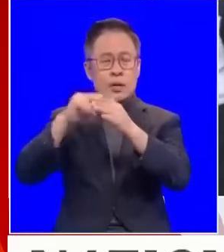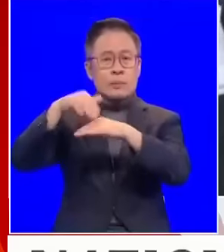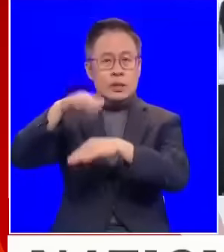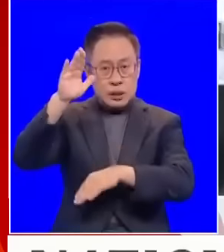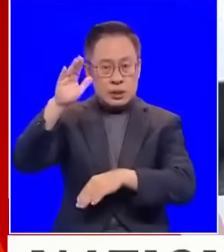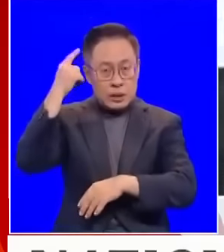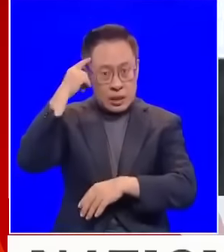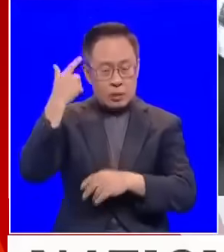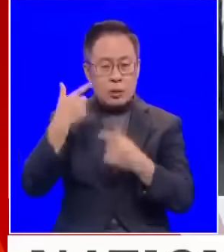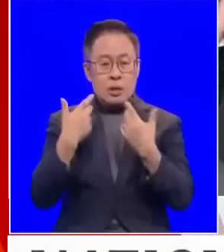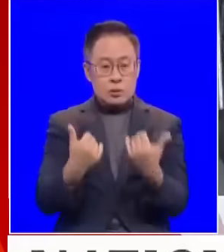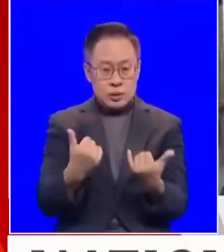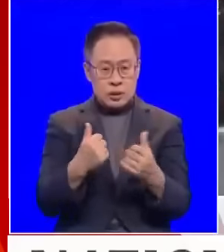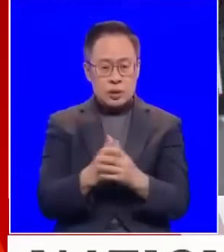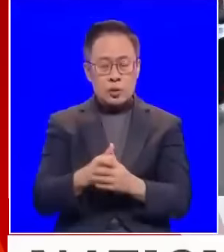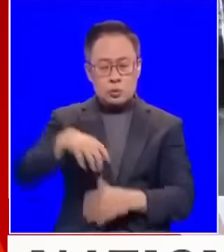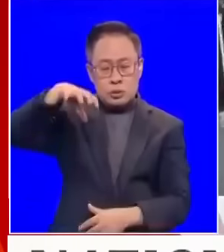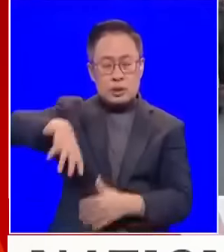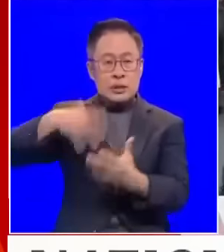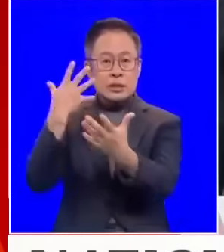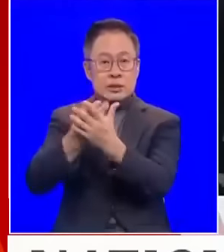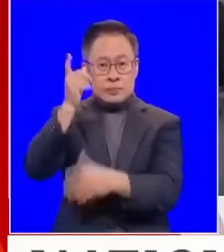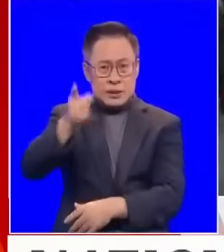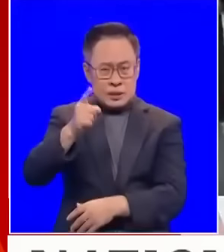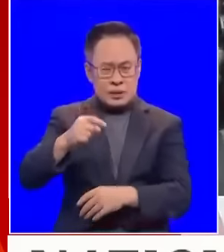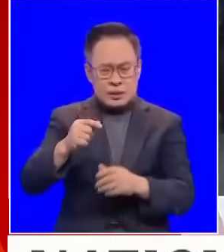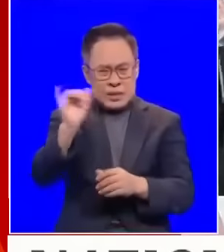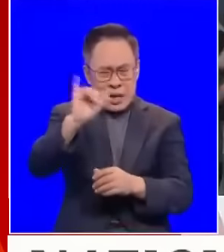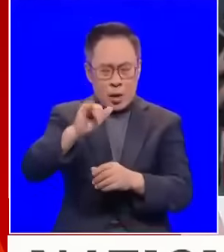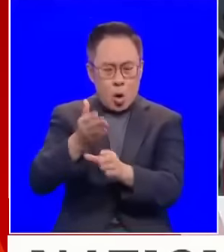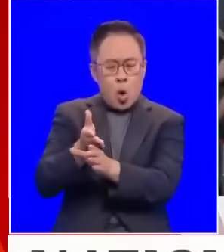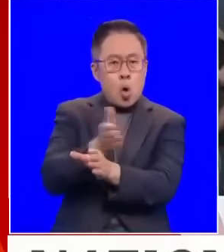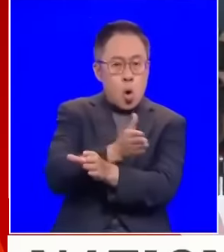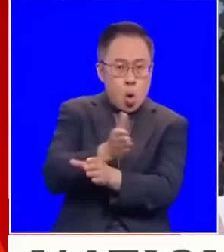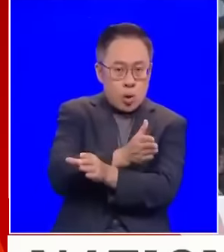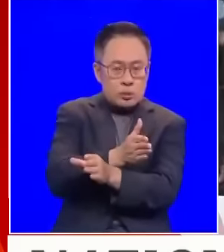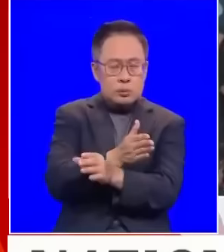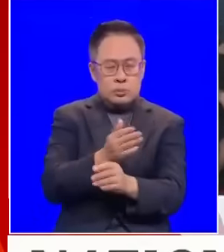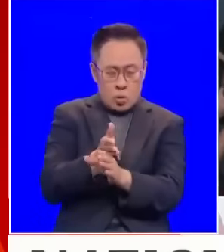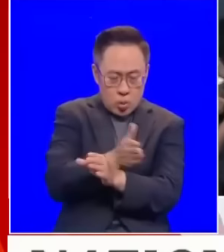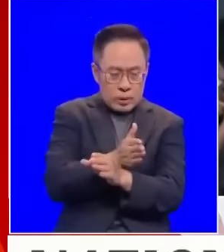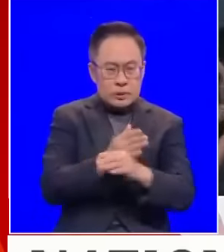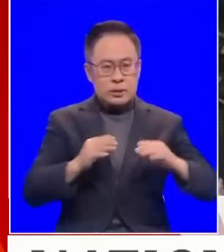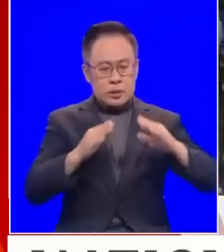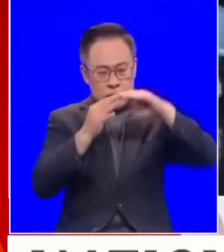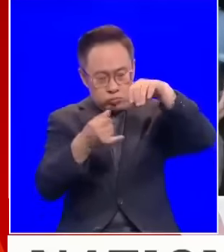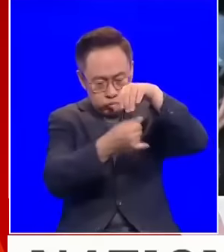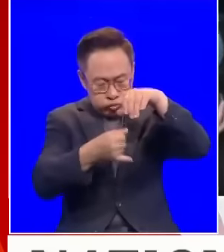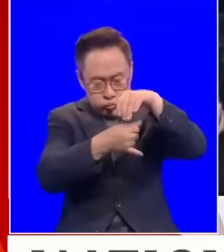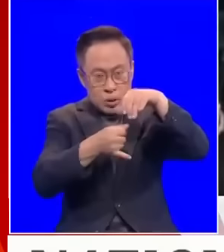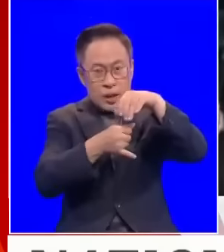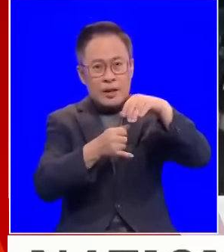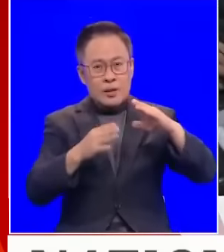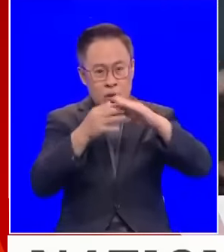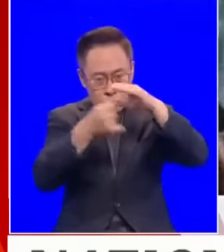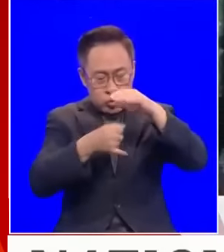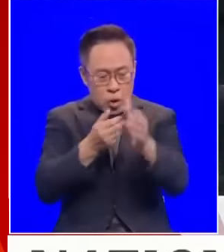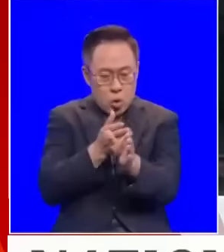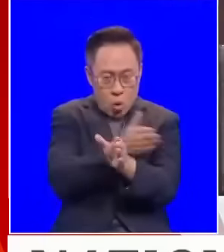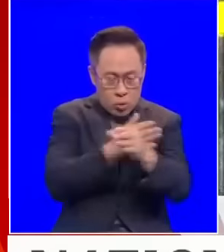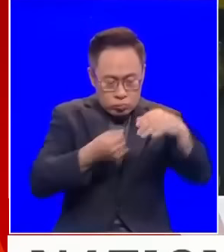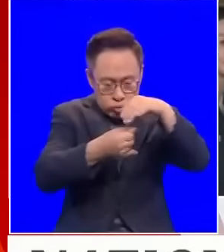าดูอาการตามระเบียบแล้วก็ยืนยันว่าขณะนี้ยังไม่มีการตัดผมผู้ต้องหาผู้ต้องหายังสามารถพบทนายแล้วก็ญาติเพื่อเ